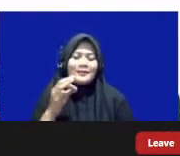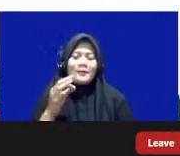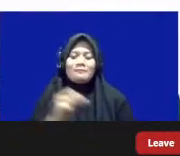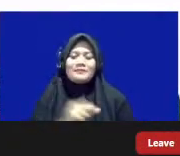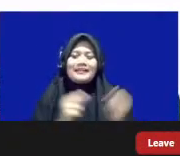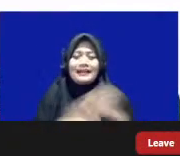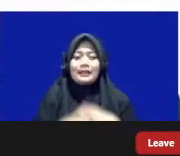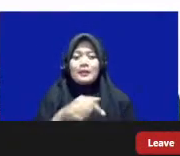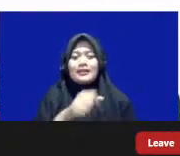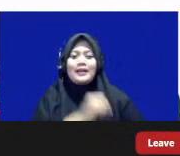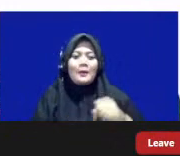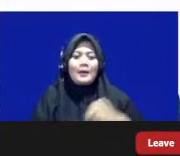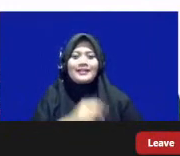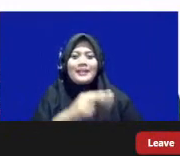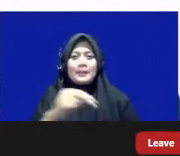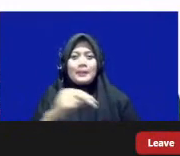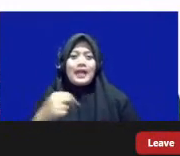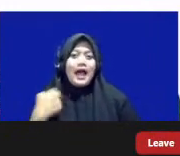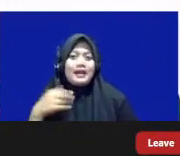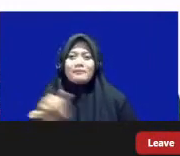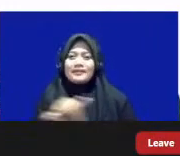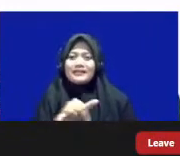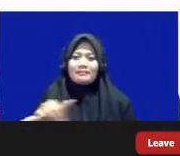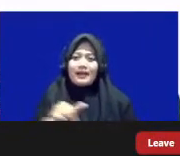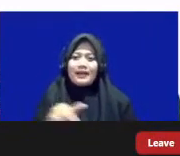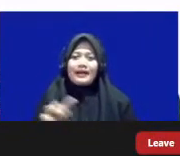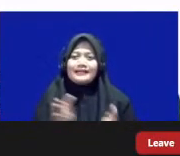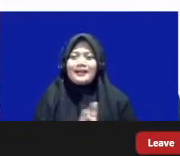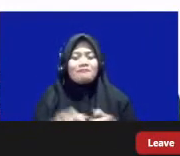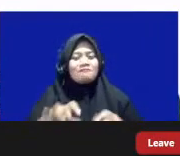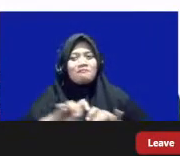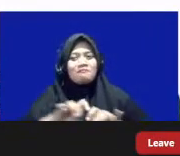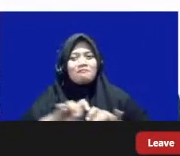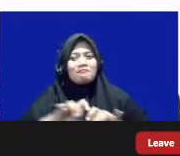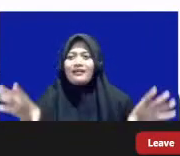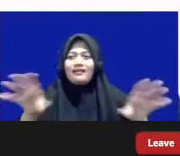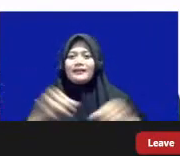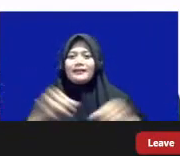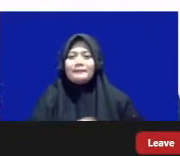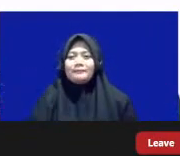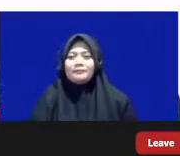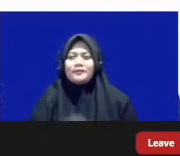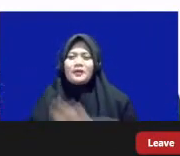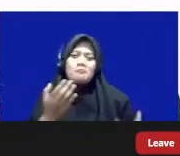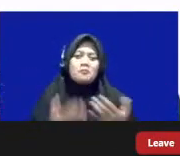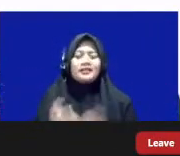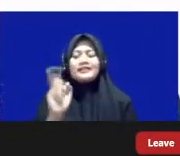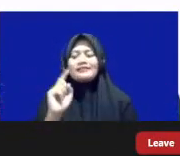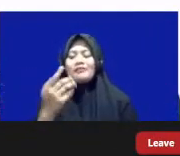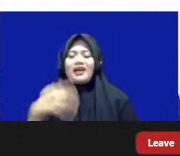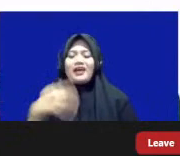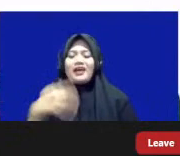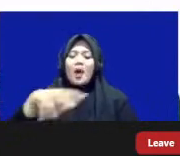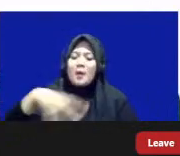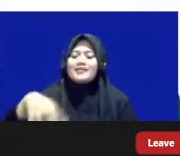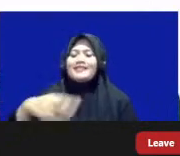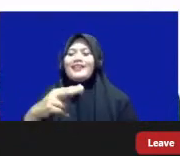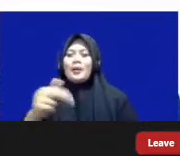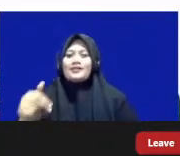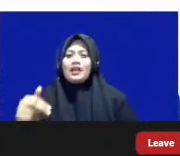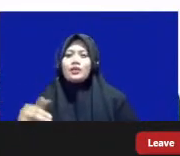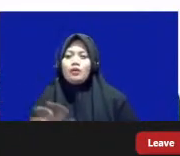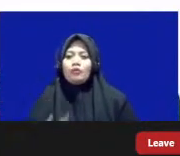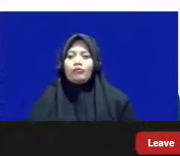di Indonesia. Jadi ada persamaan dan ada perbedaan. Karena perbedaan mungkin karena situasinya di Indonesia lebih kompleks